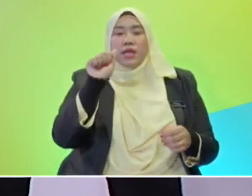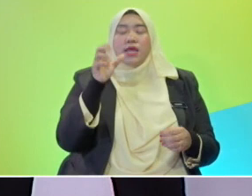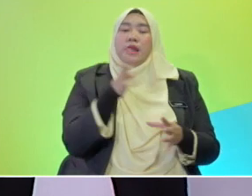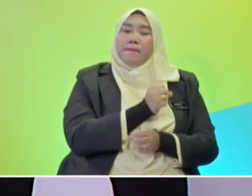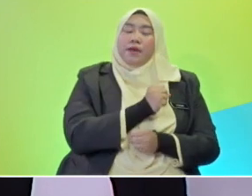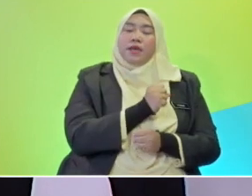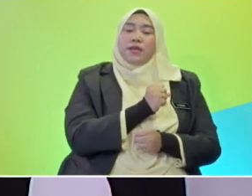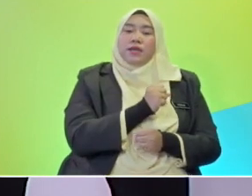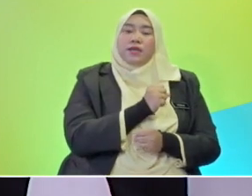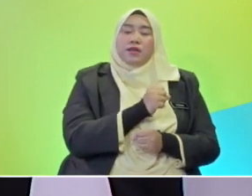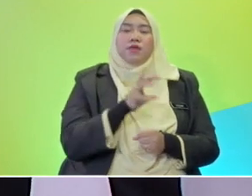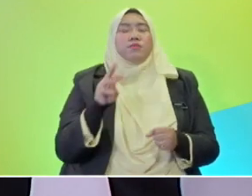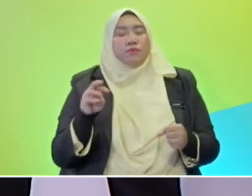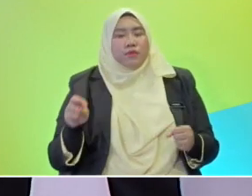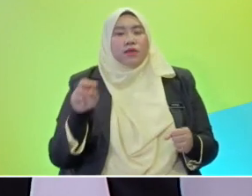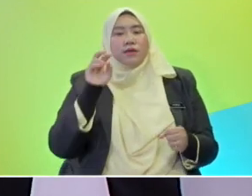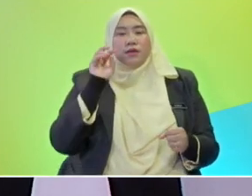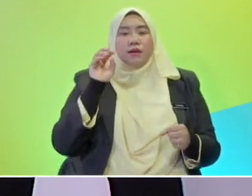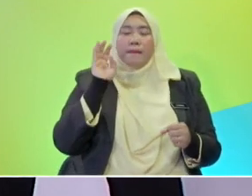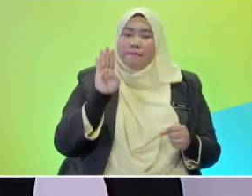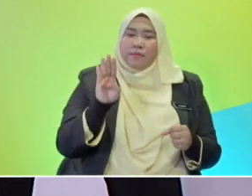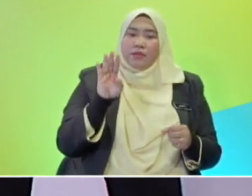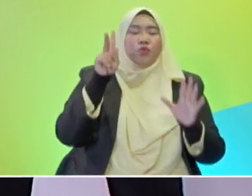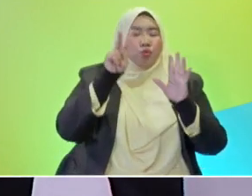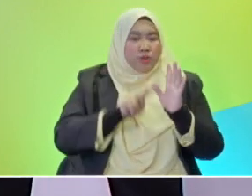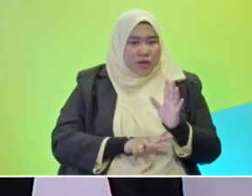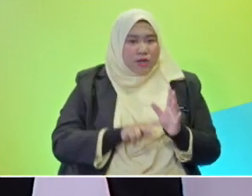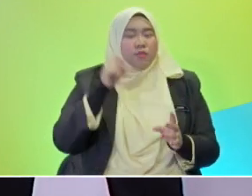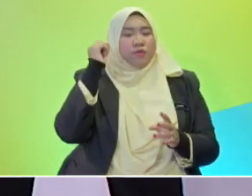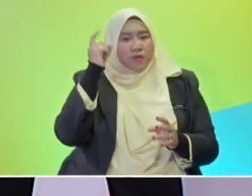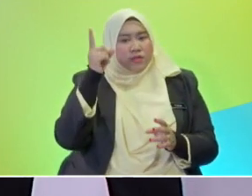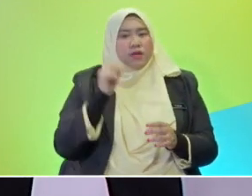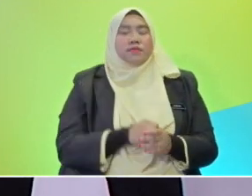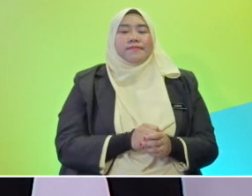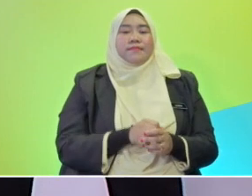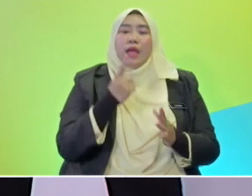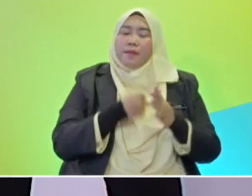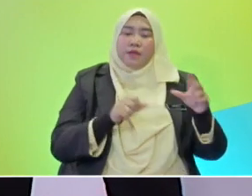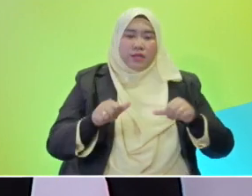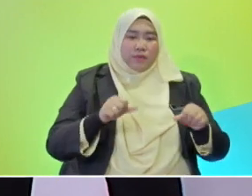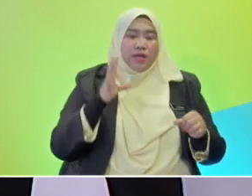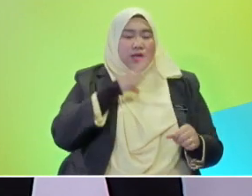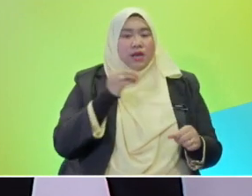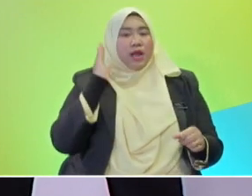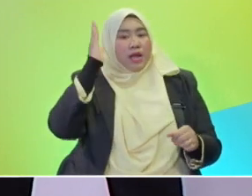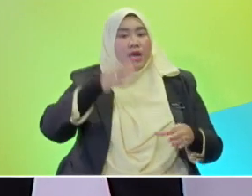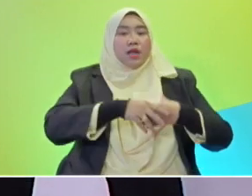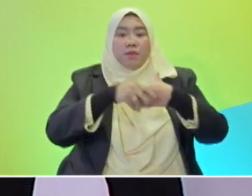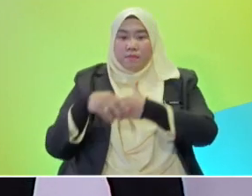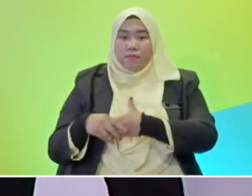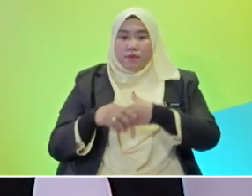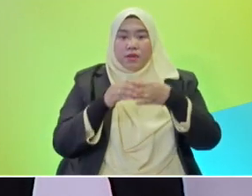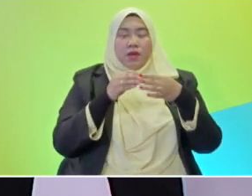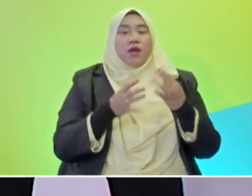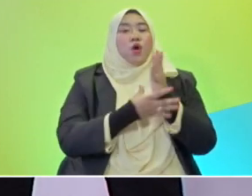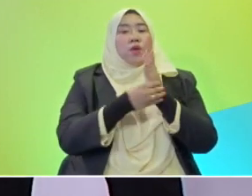murid B kurang menguasai Apakah activity seterusnya dan akan dibimbing oleh guru sendiri dan